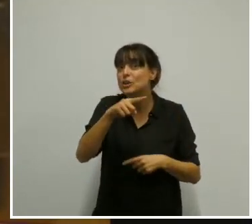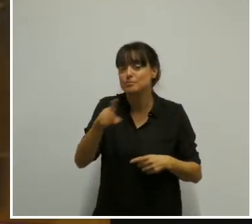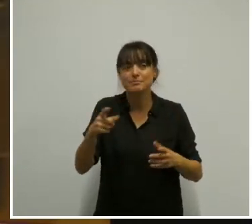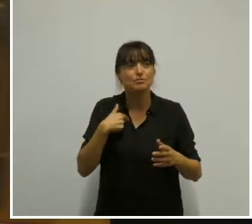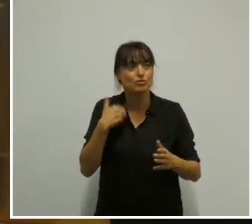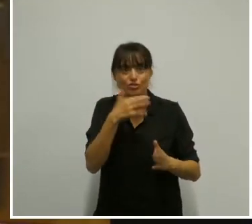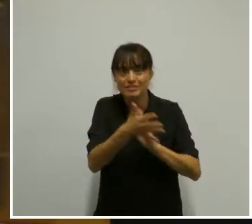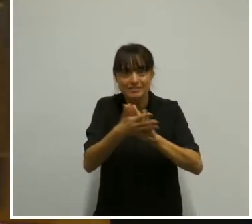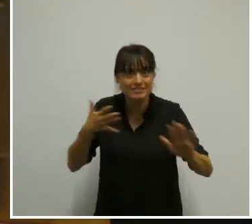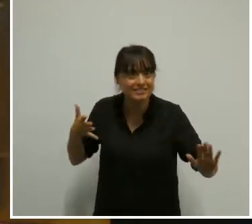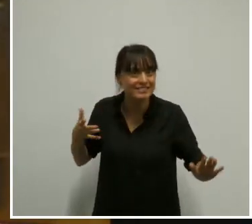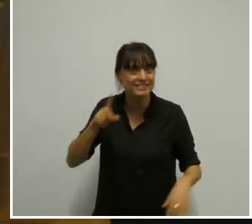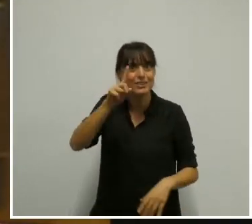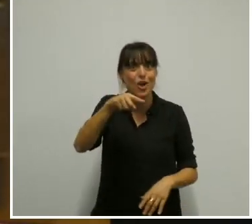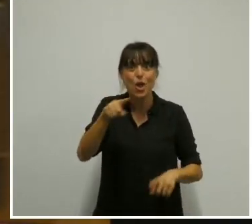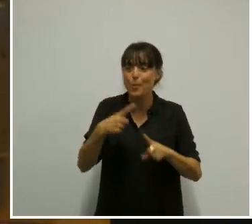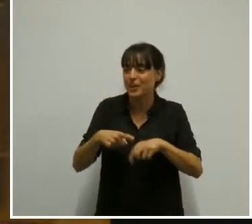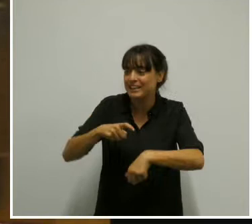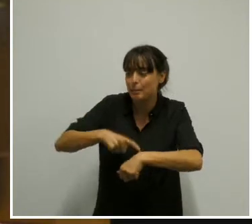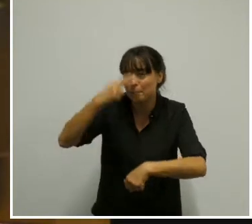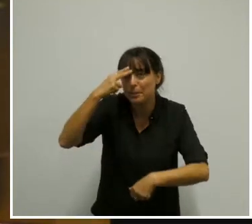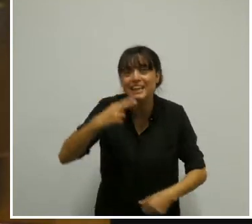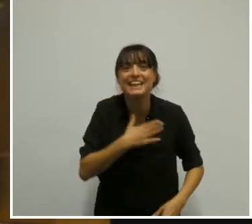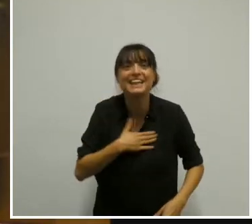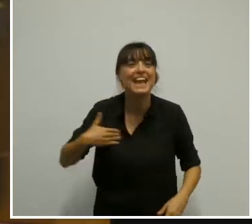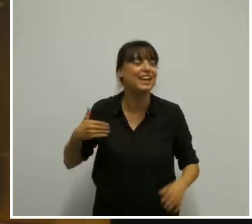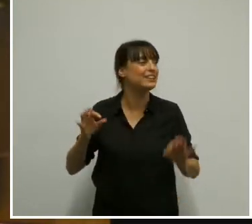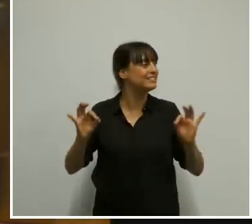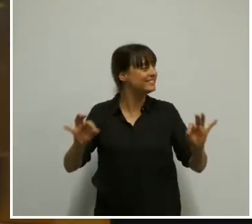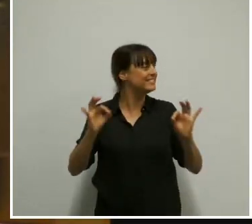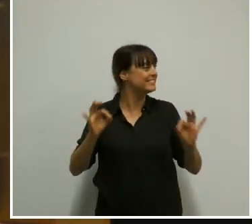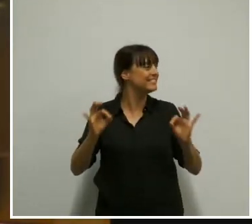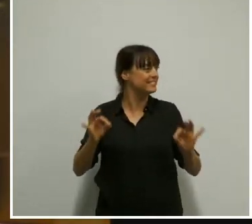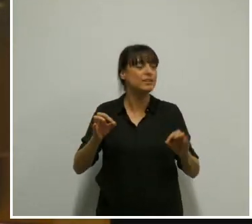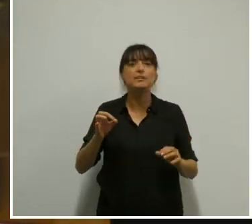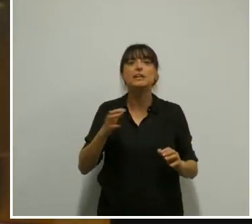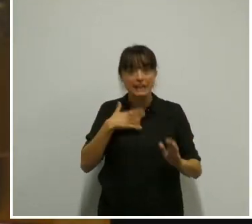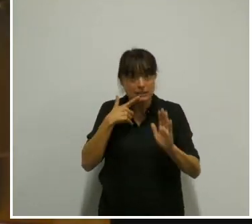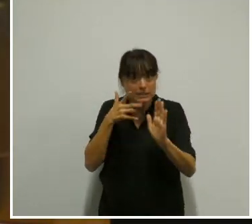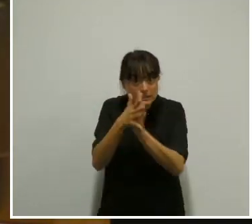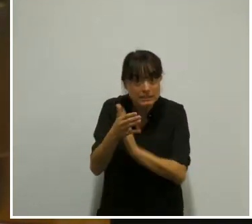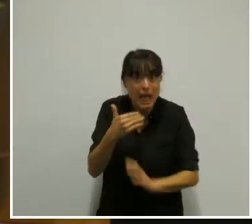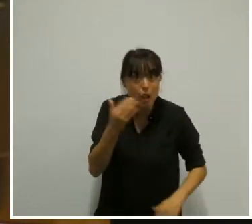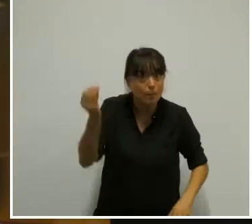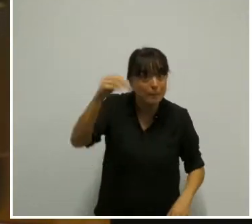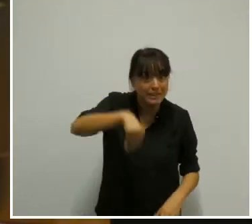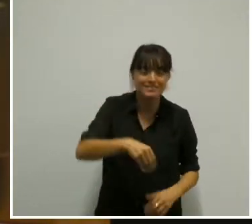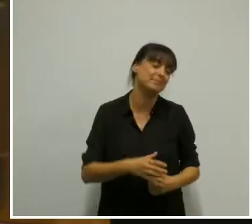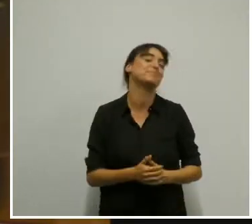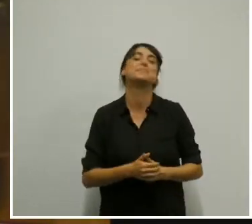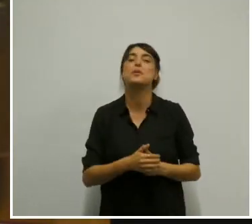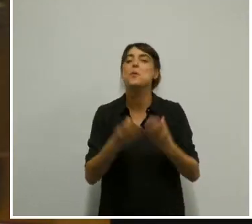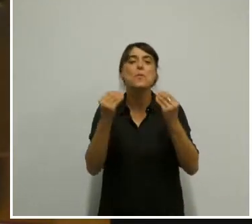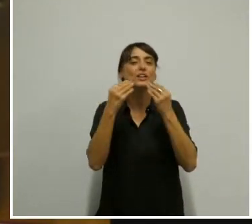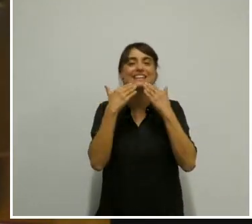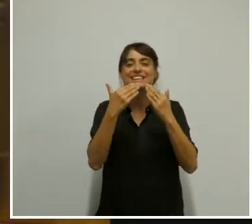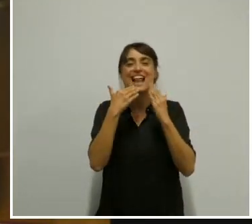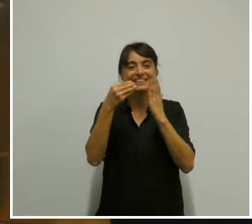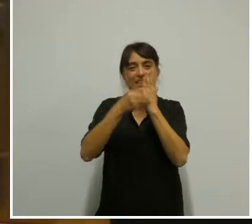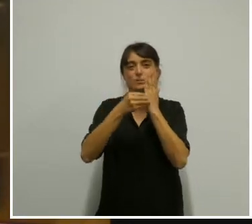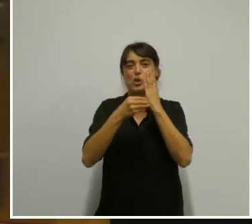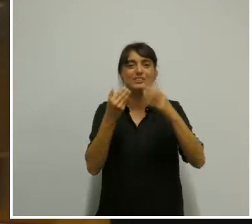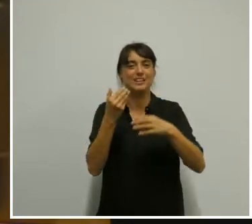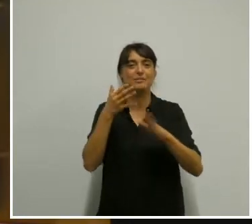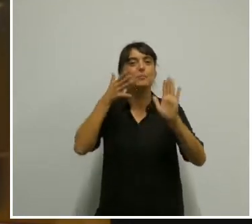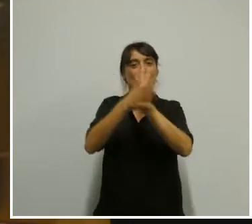si he anat corrent massa, perquè em sabia greu atabalar-vos amb tanta història. Vols que expliqui alguna cosa més? No, moltes gràcies, Montse, per la presentació.